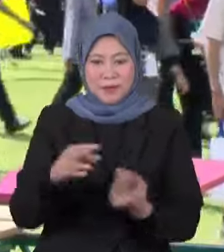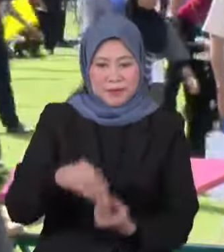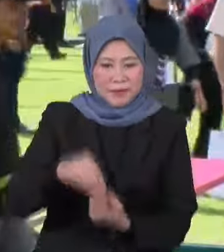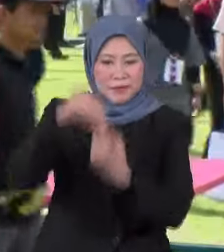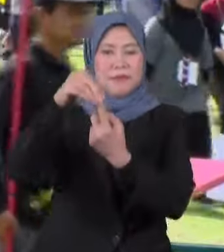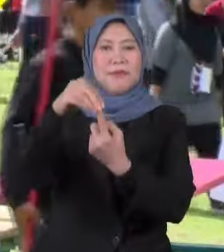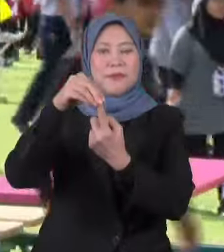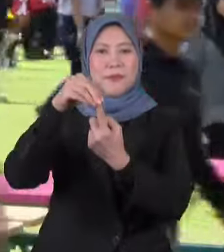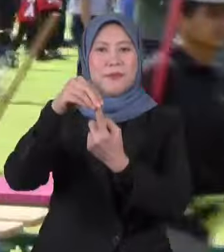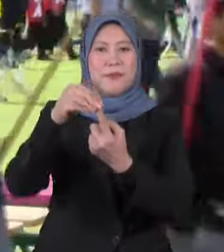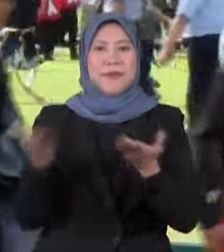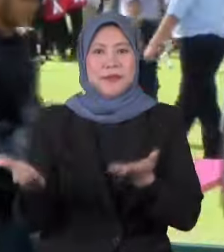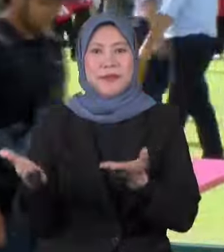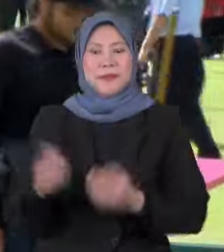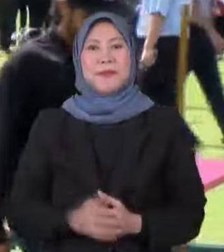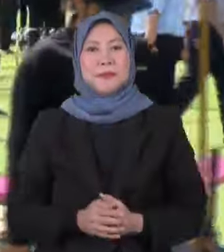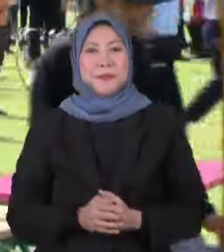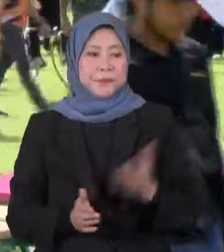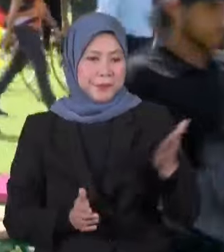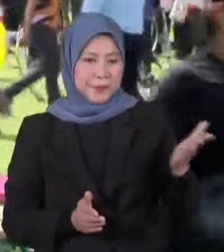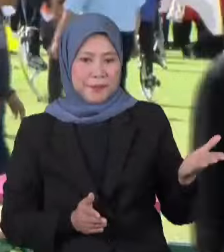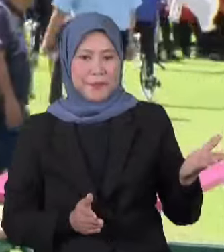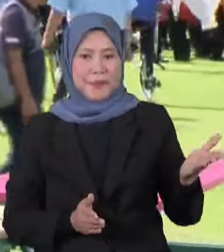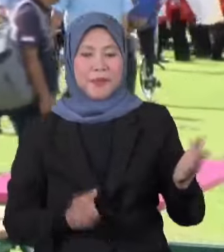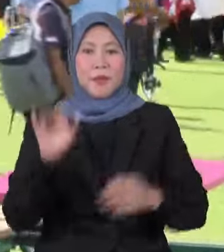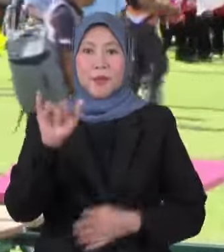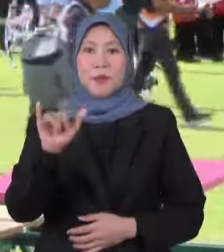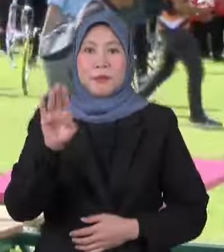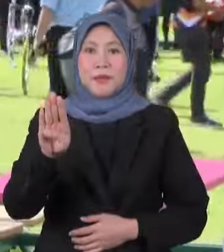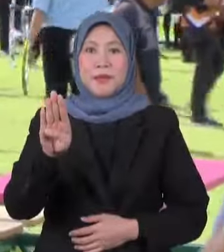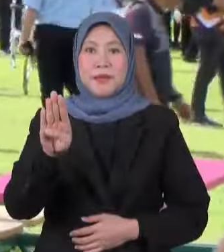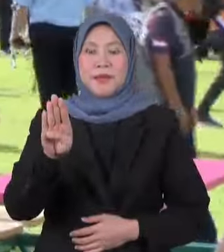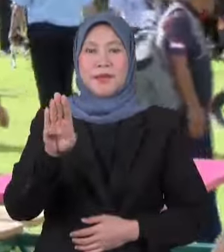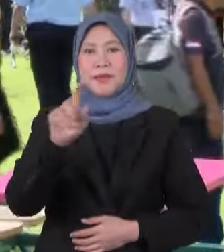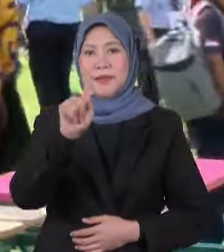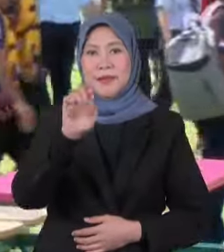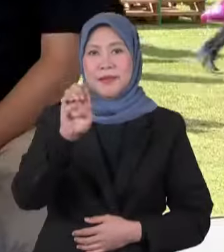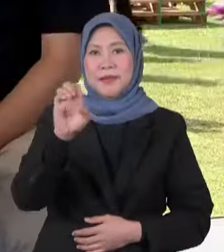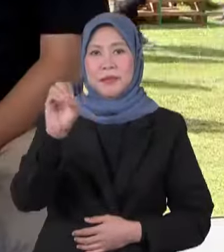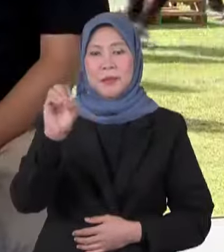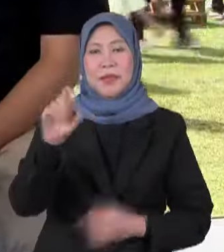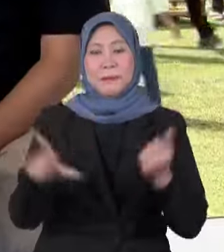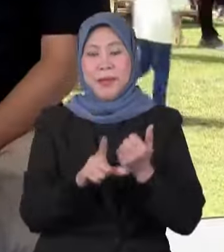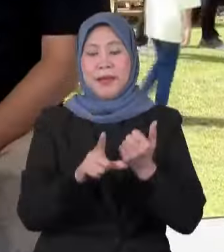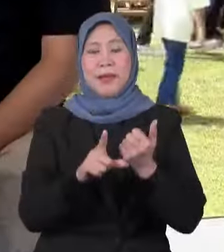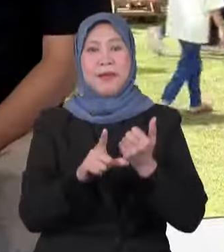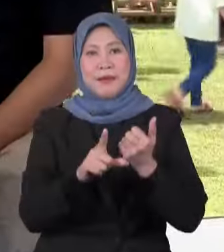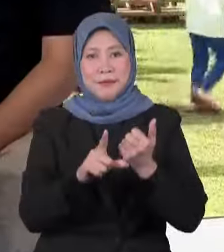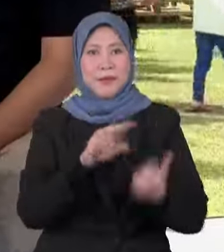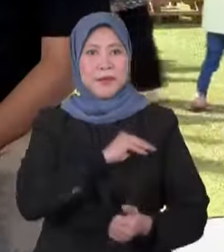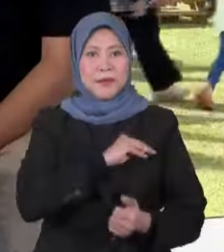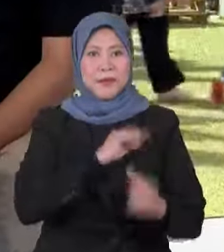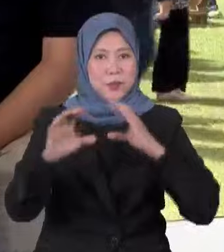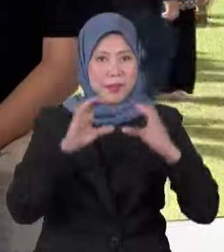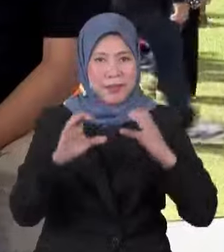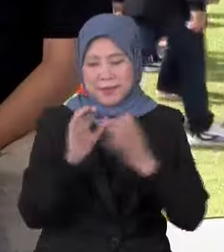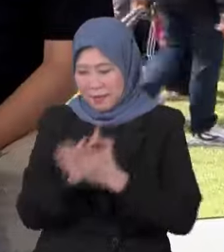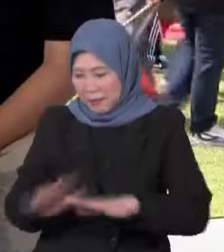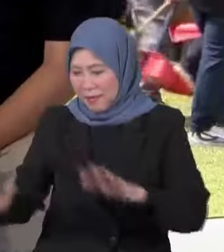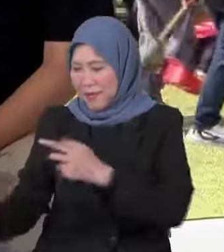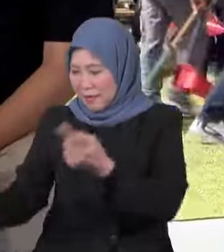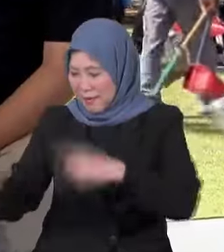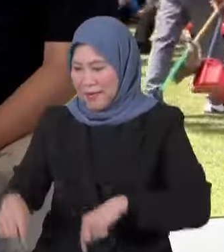saya pada hari ini. Di sebelah kiri saya, iaitu Yang Berhormat Teo Ni Chin, iaitu Timbalan Menteri Komunikasi. Selamat